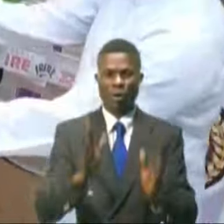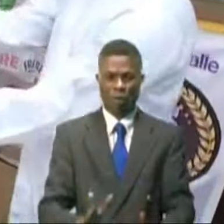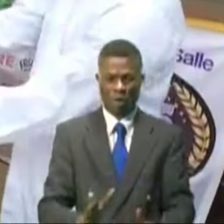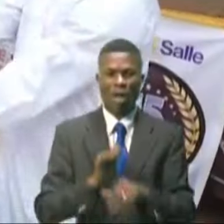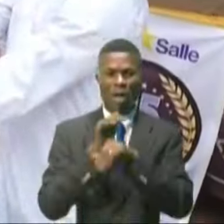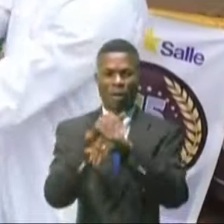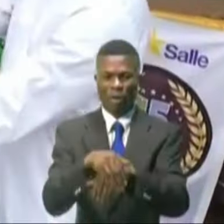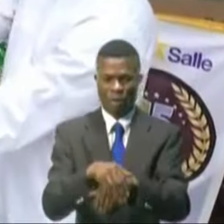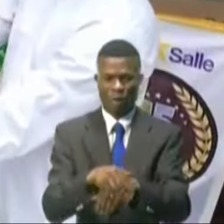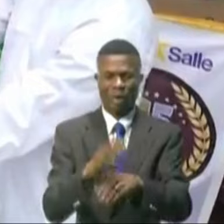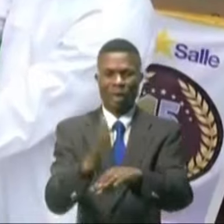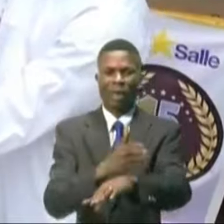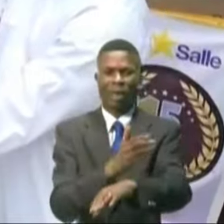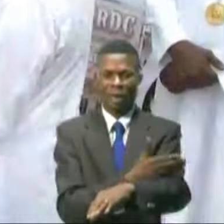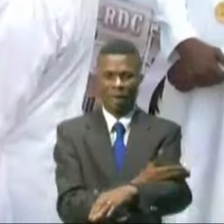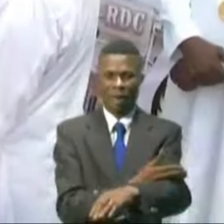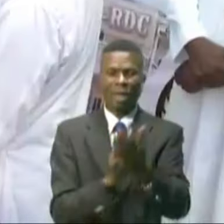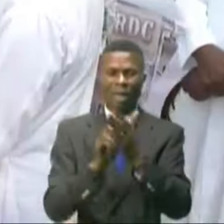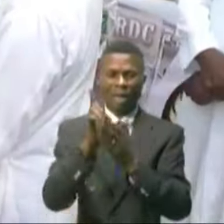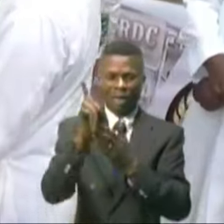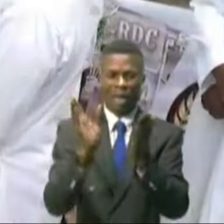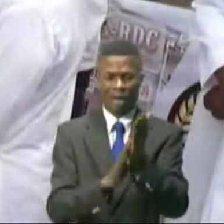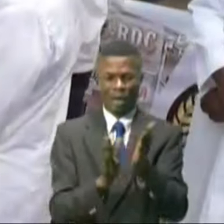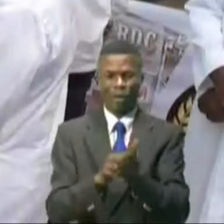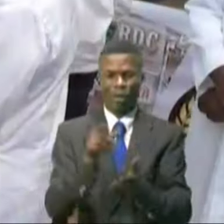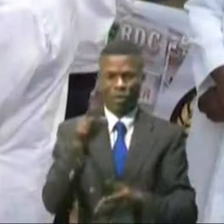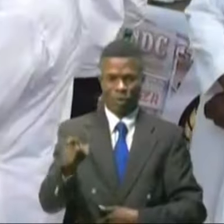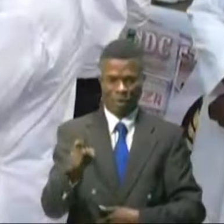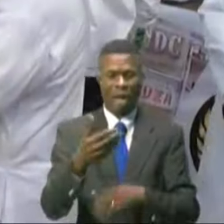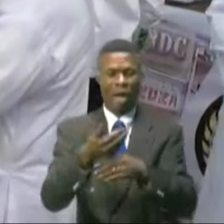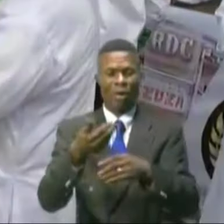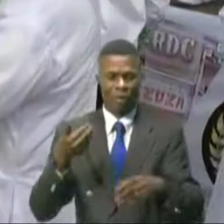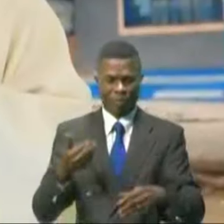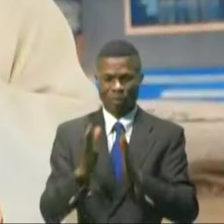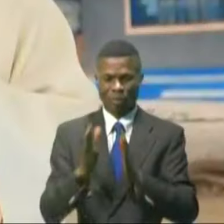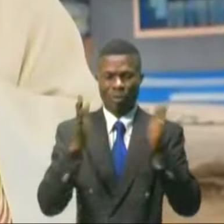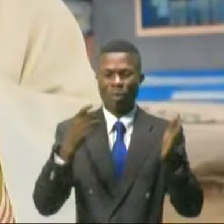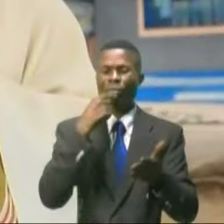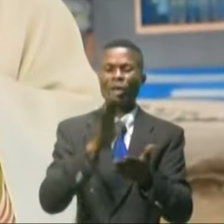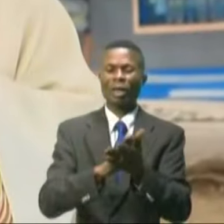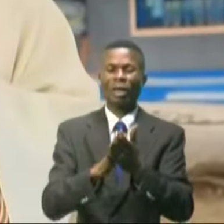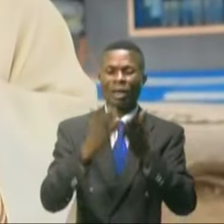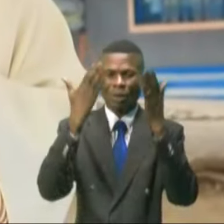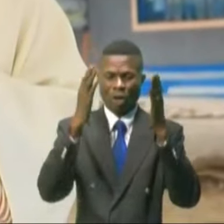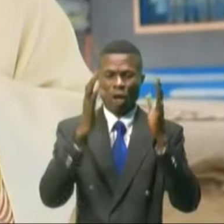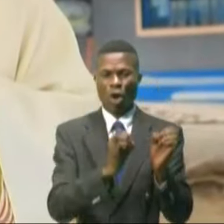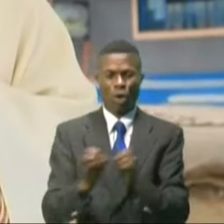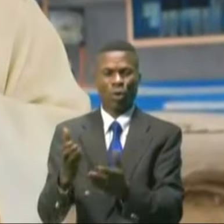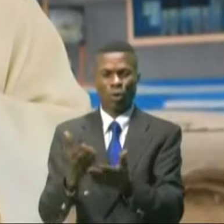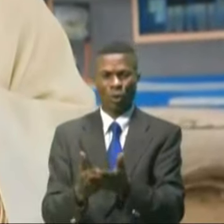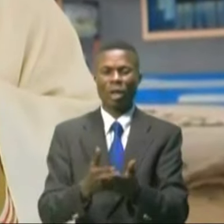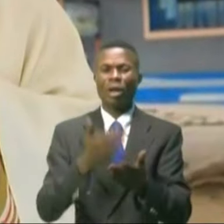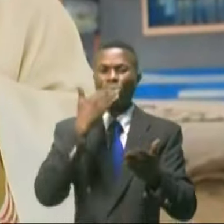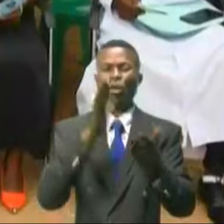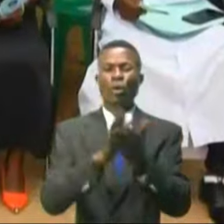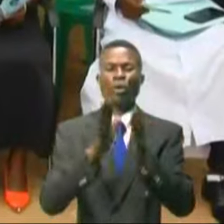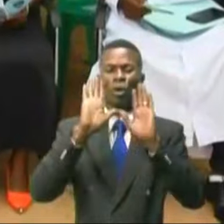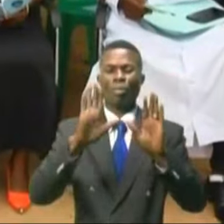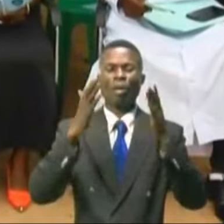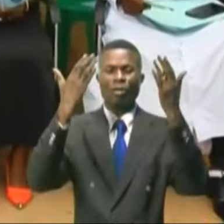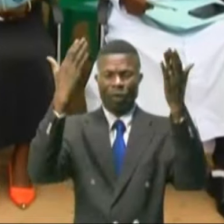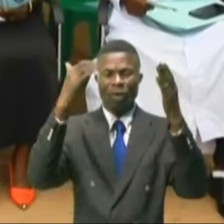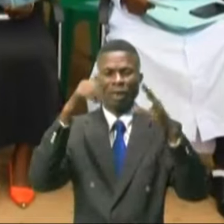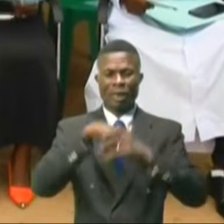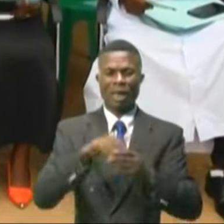contribué à la croissance et à l'épanouissement de cette école. Bien avant, une messe d'action de grâce a été dite pour louer les merveilles de Dieu dans